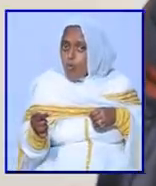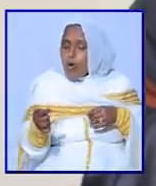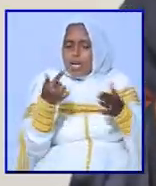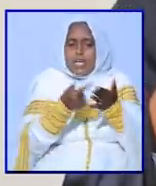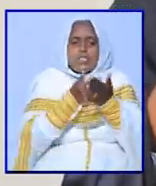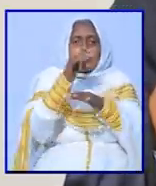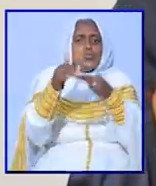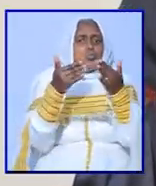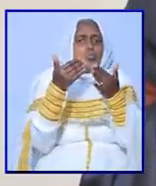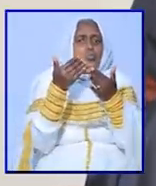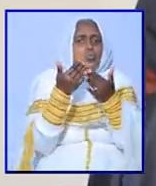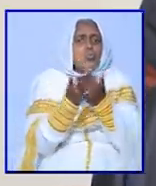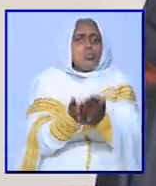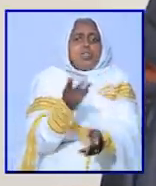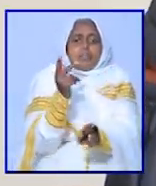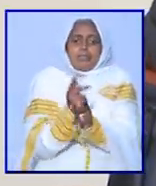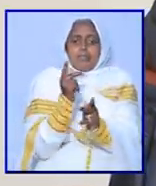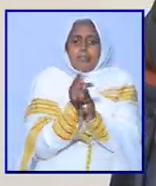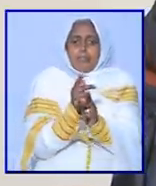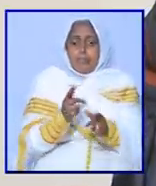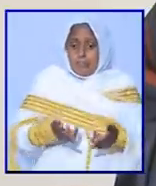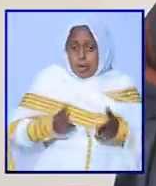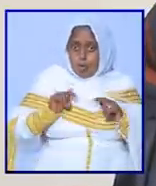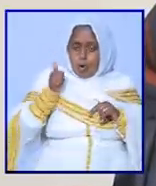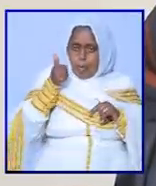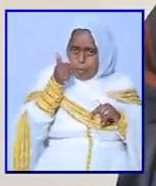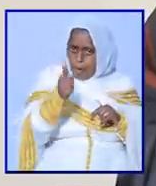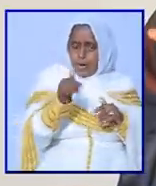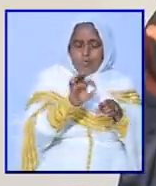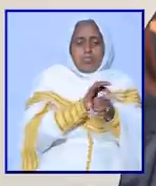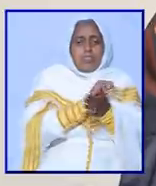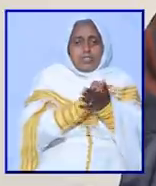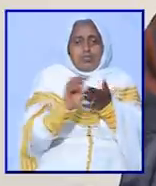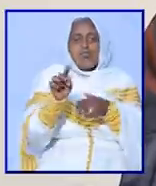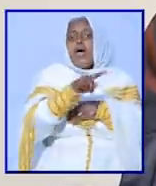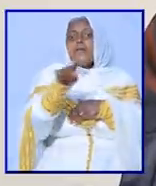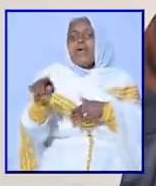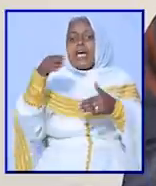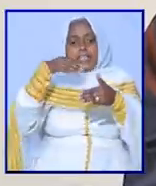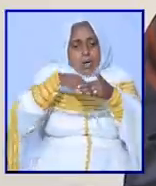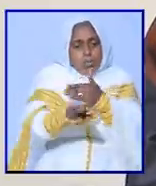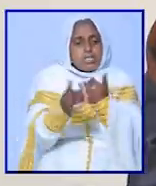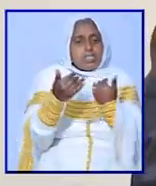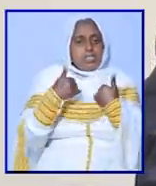ብሎ ከዚህ ሁሉ ተቆጥቦ መኖር በራሱ